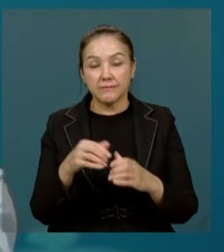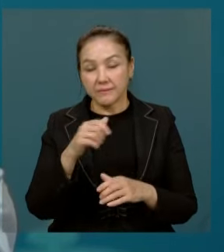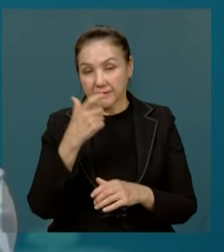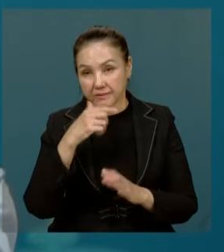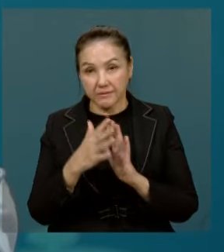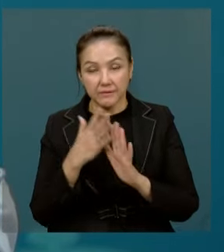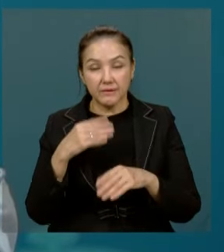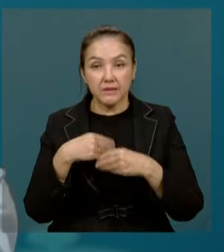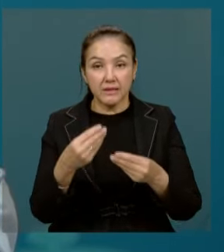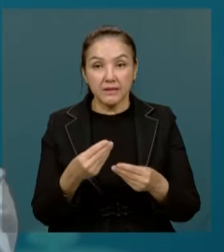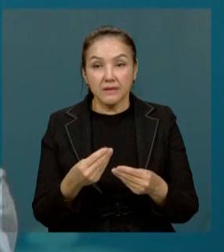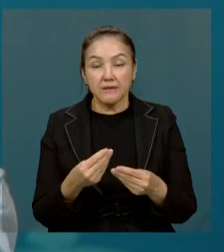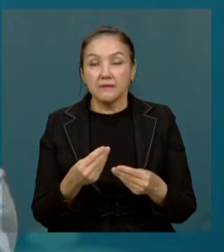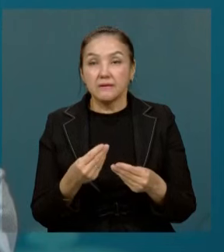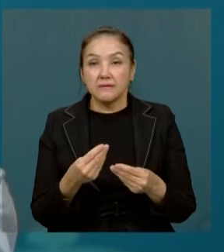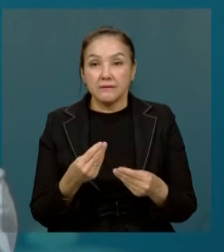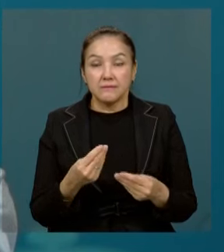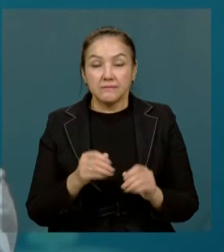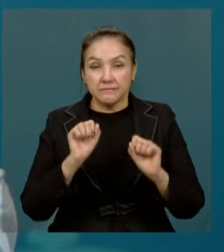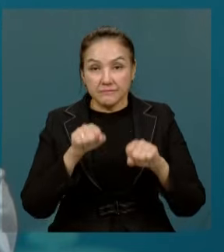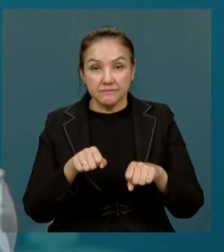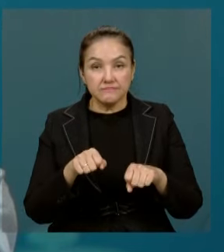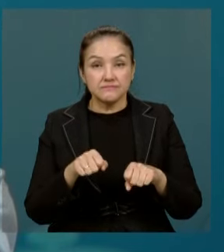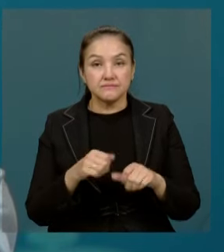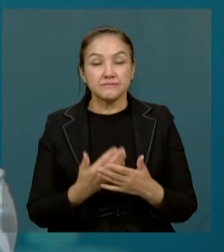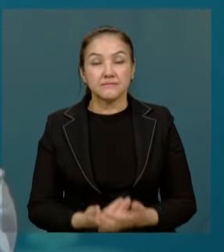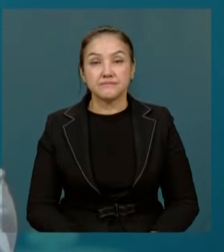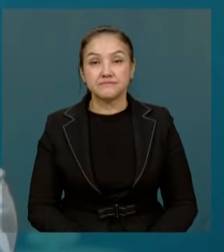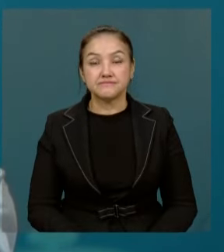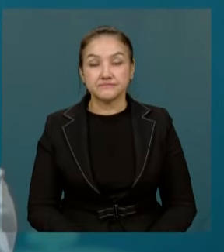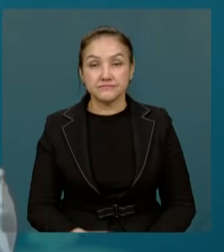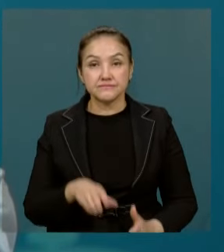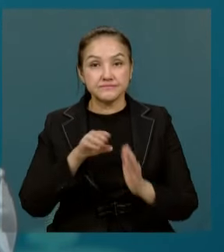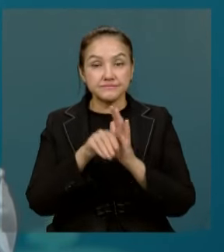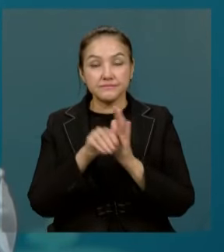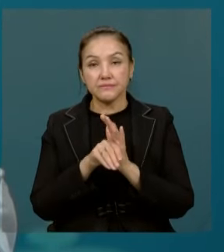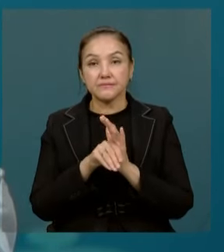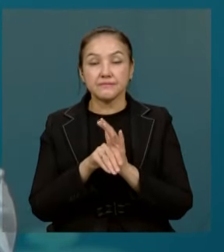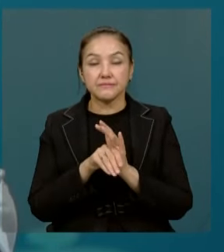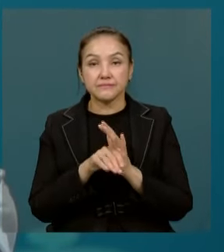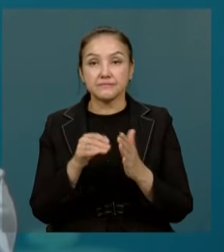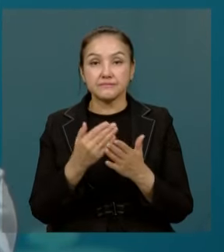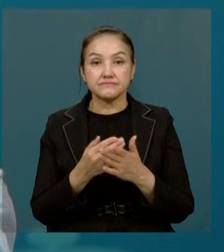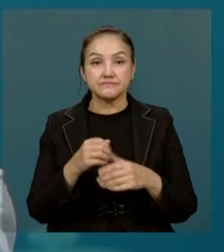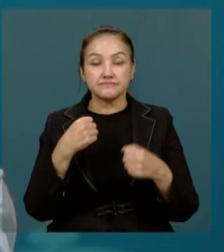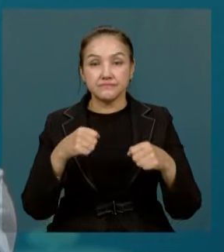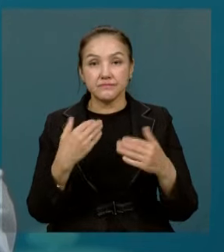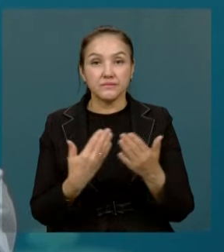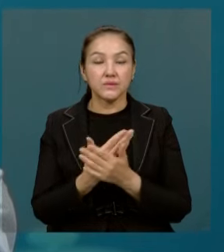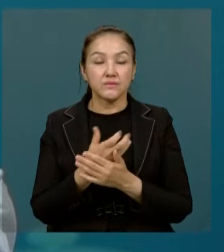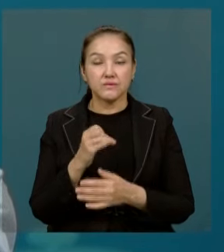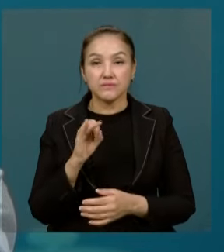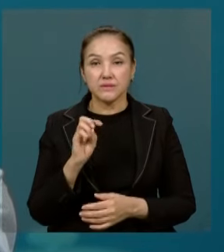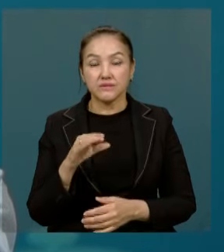очередь даст возможность инвестиционным реализация новых